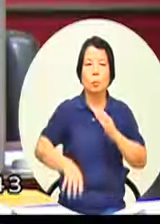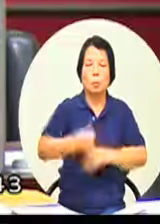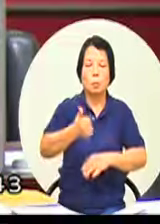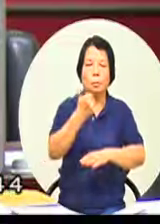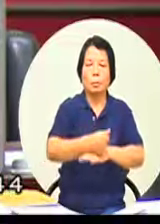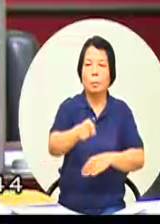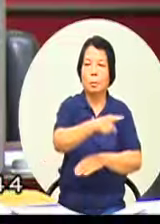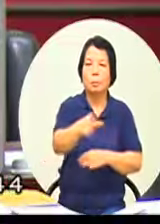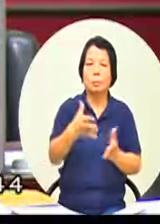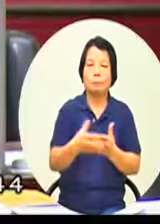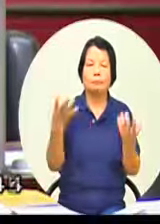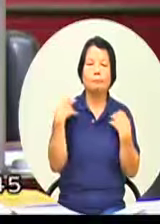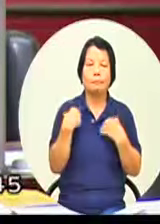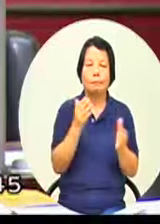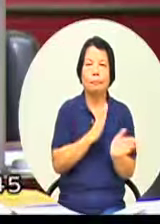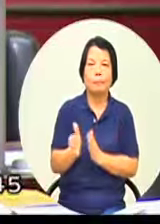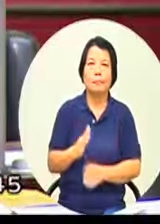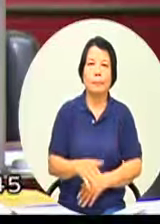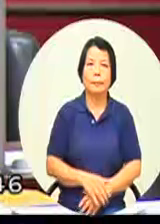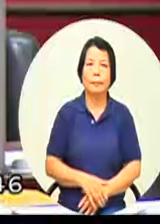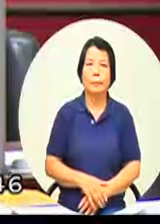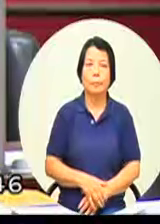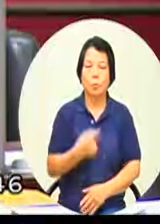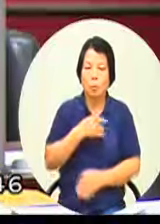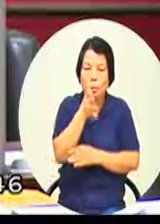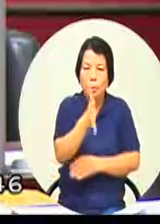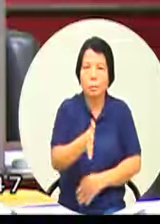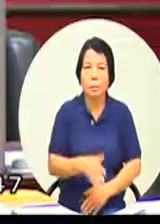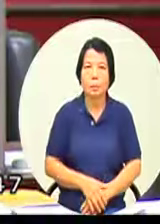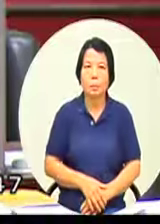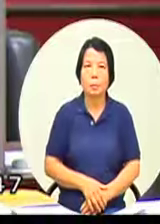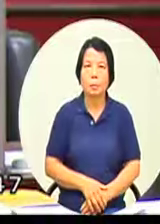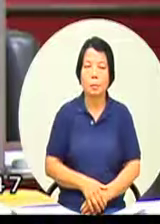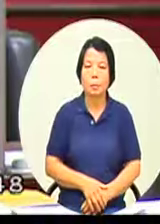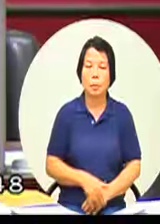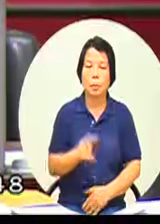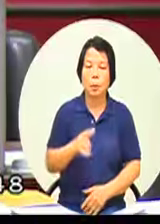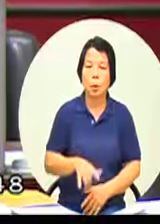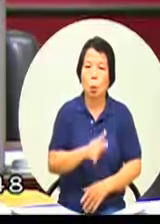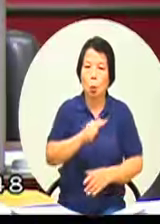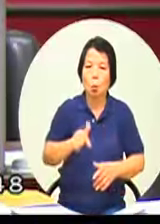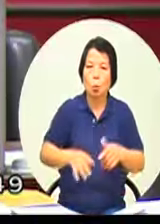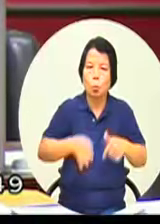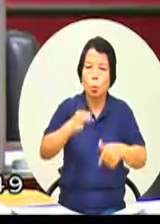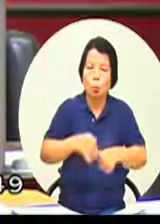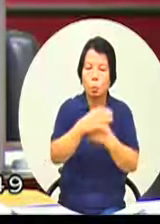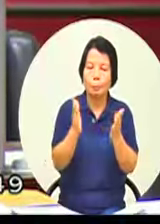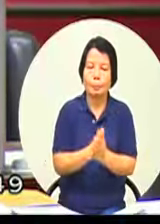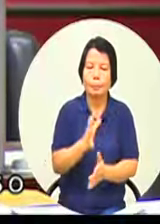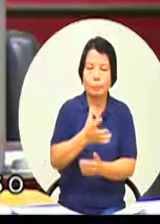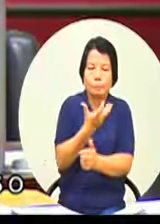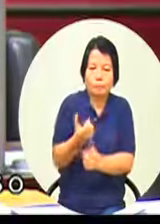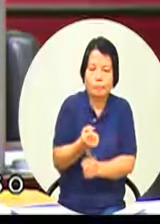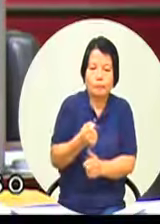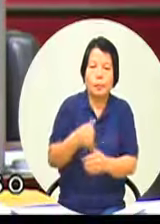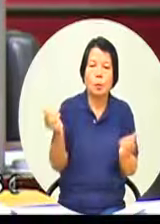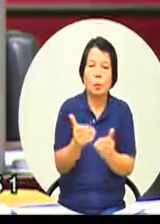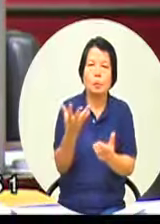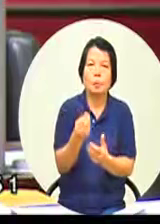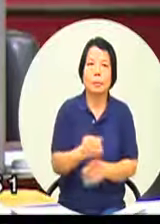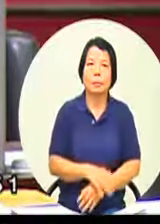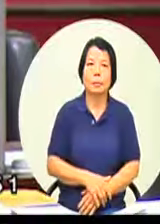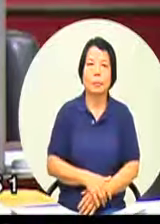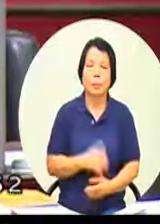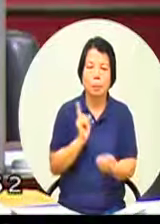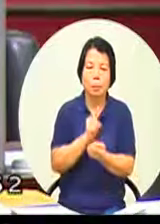理啊， 是 真的啊。好，我还问他说，你物价能不能控制好，都没有问题啊。好，我觉得在这些